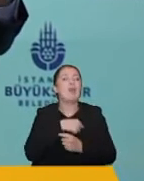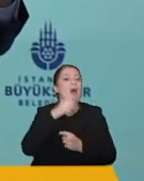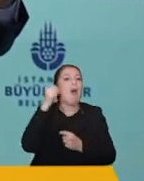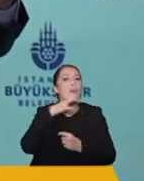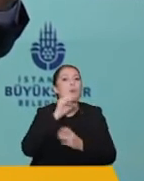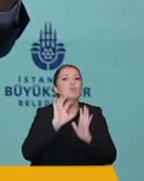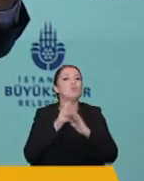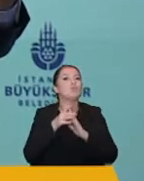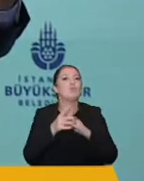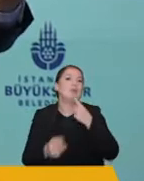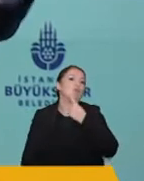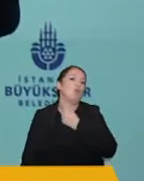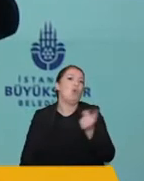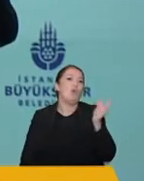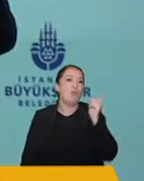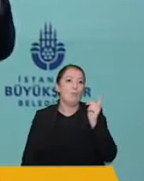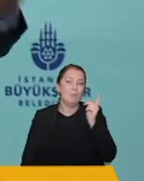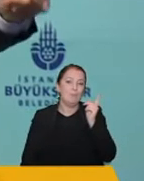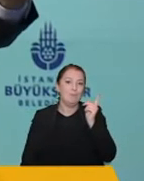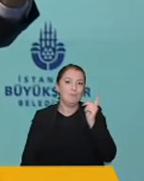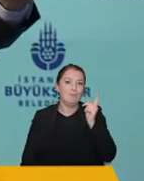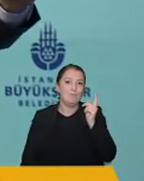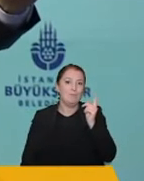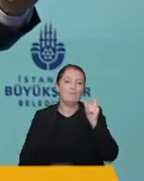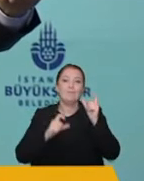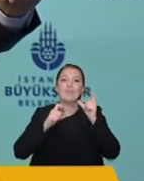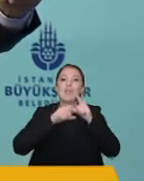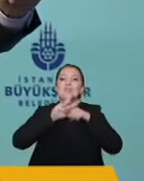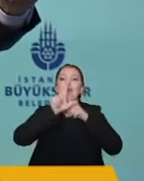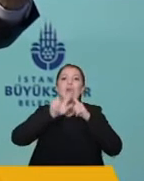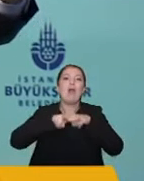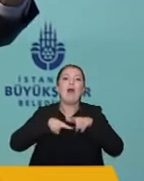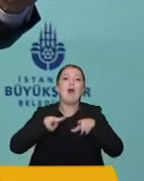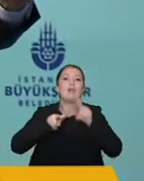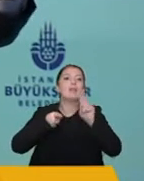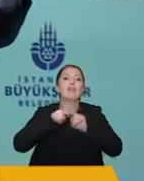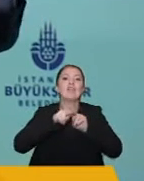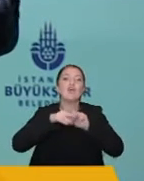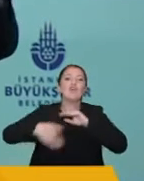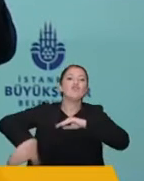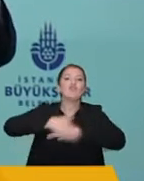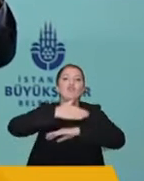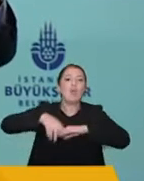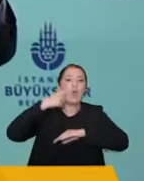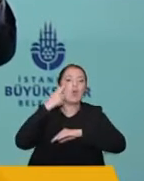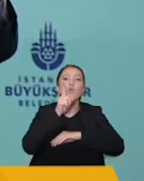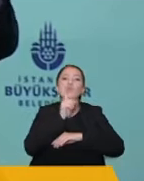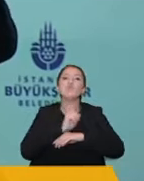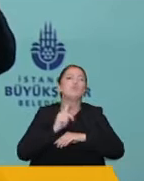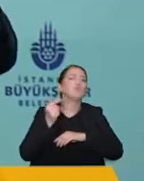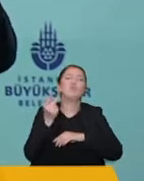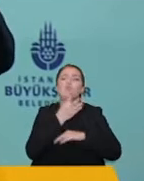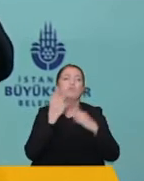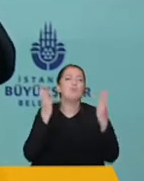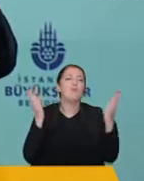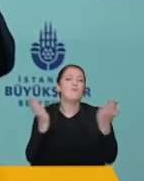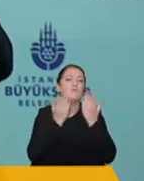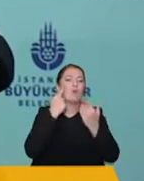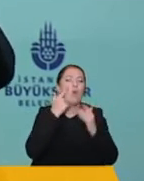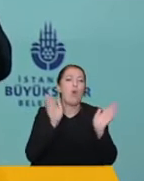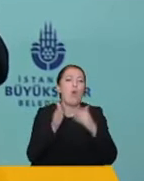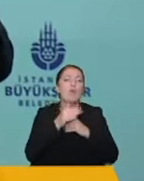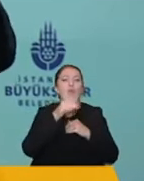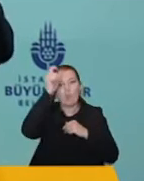grubuna tavsiye ediyorum. Selanik Caddesi üzerindeki 100 küsür odalı Türkiye